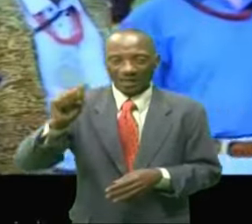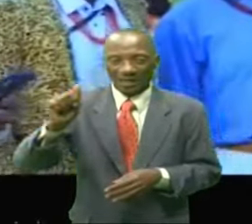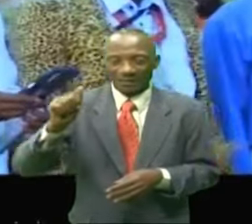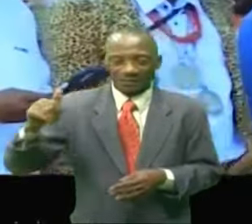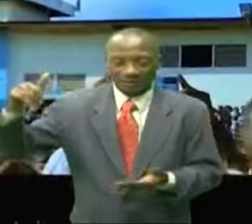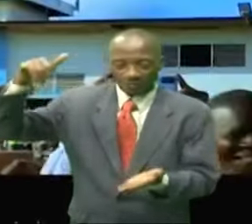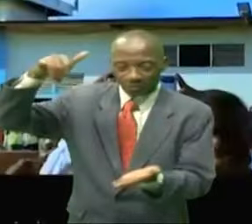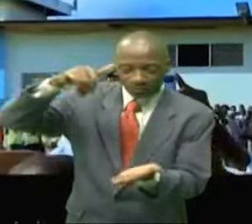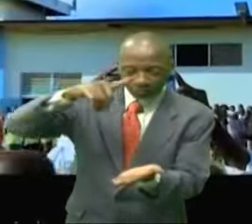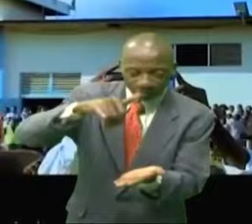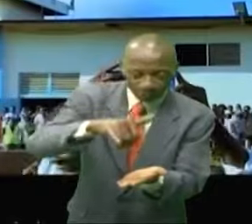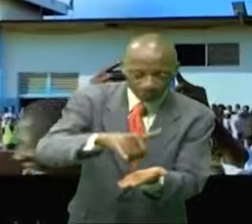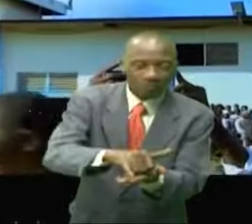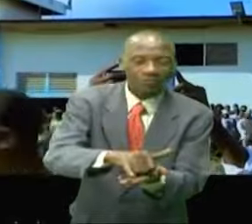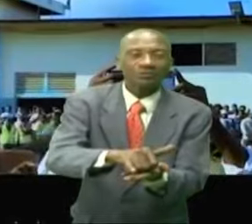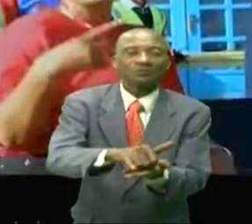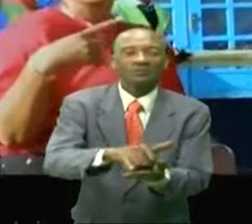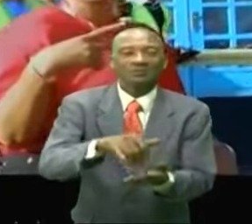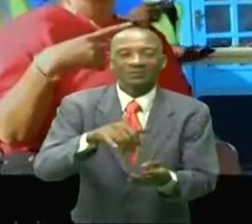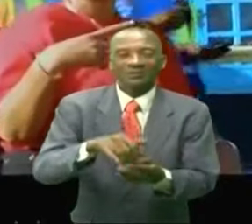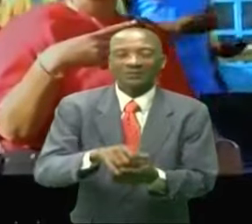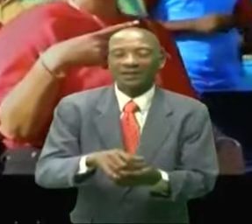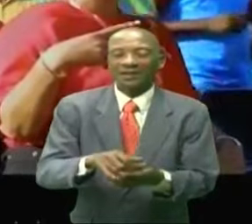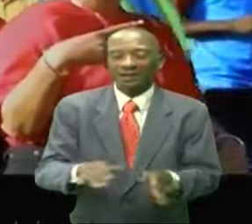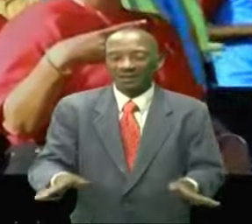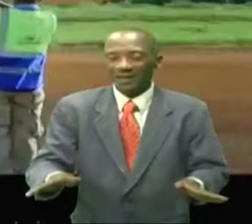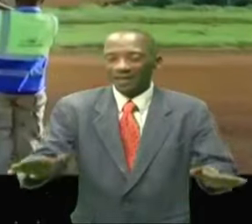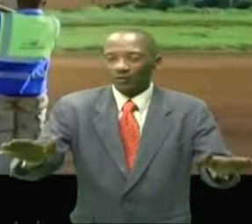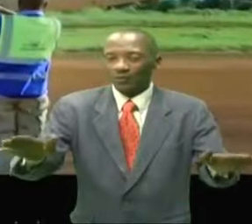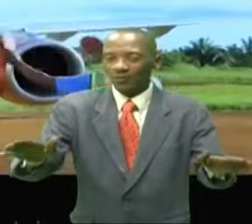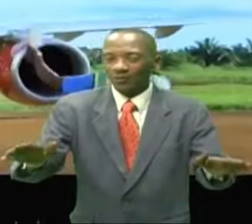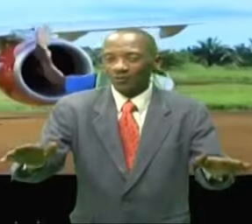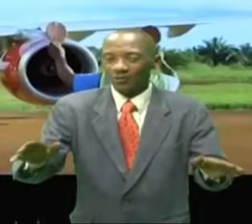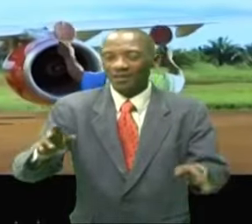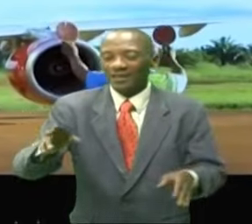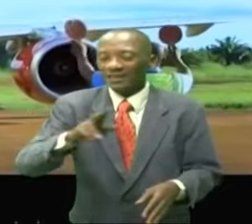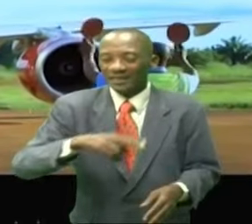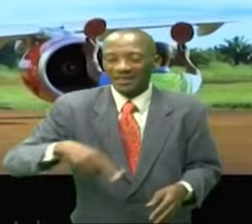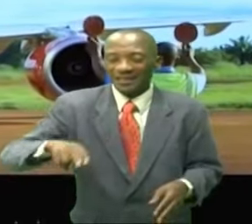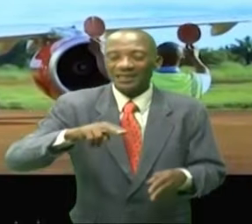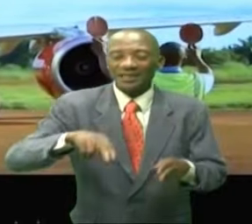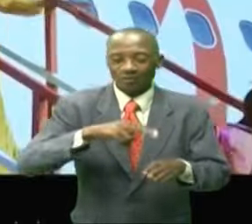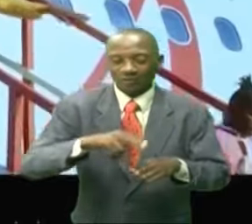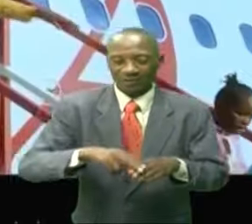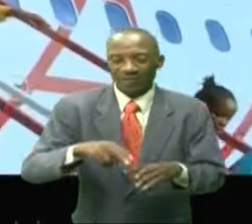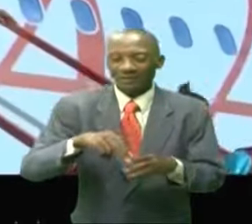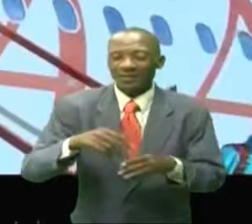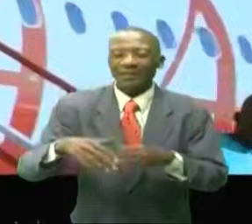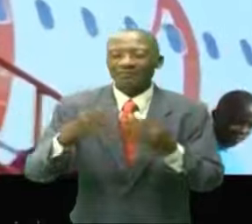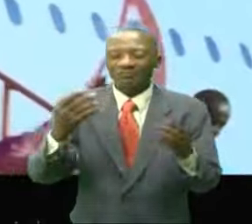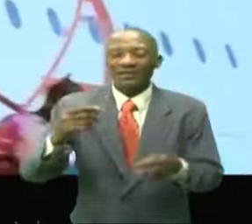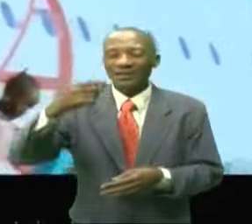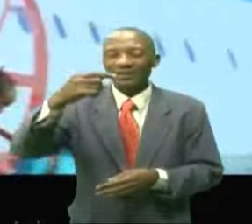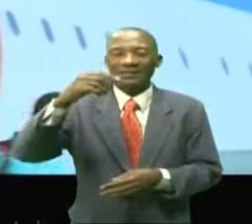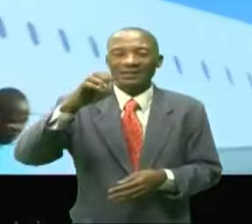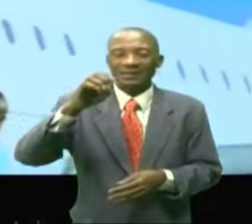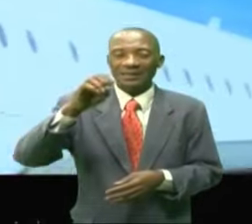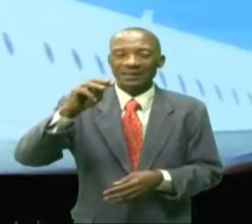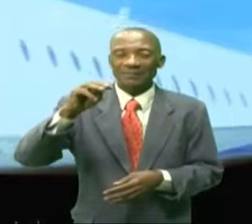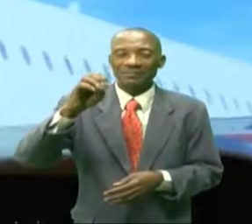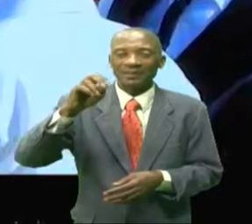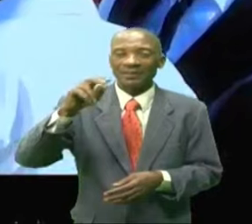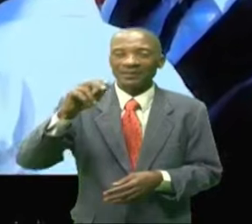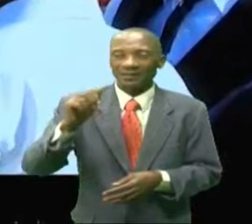à l'aéroport national de Gemena depuis qu'on avait fermé cette escale en 2016. Au pied d'avion, c'est le maire de Gemena, Jacob Lubayambuka,